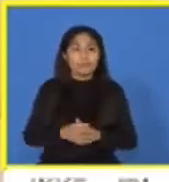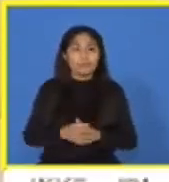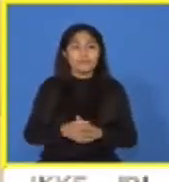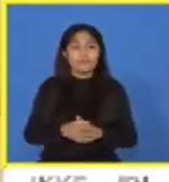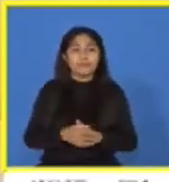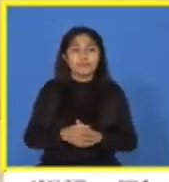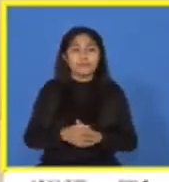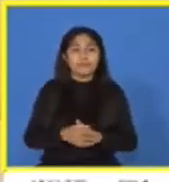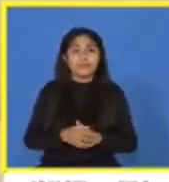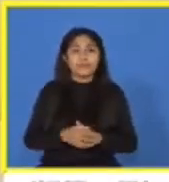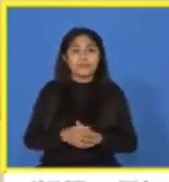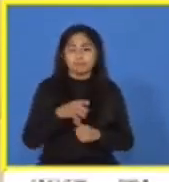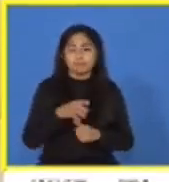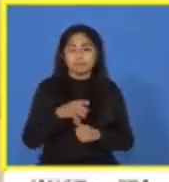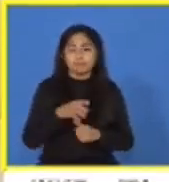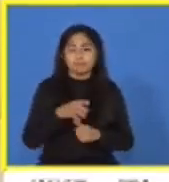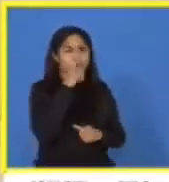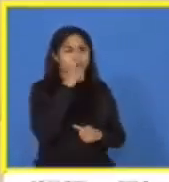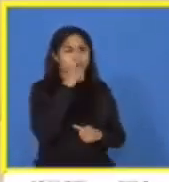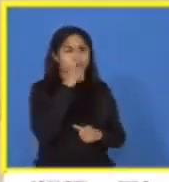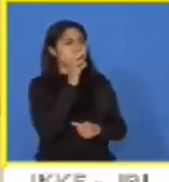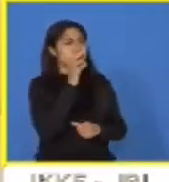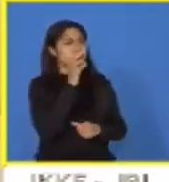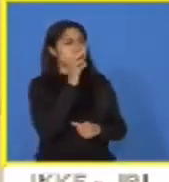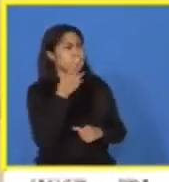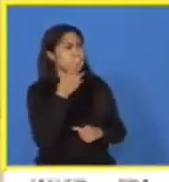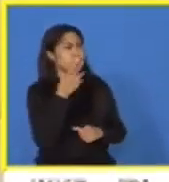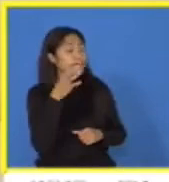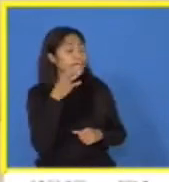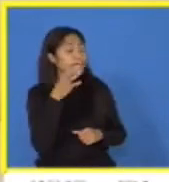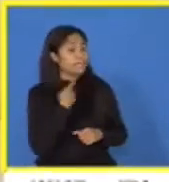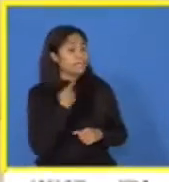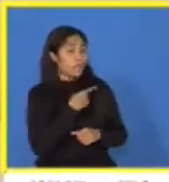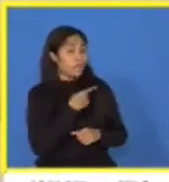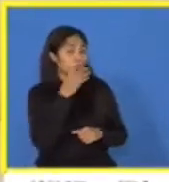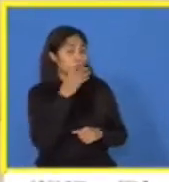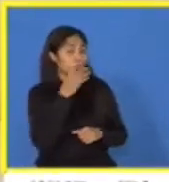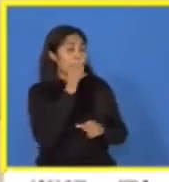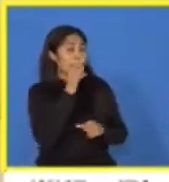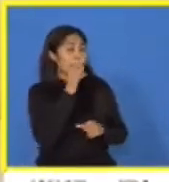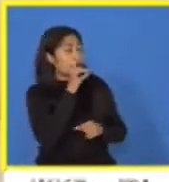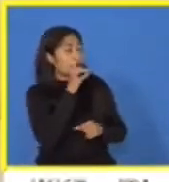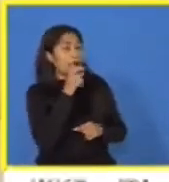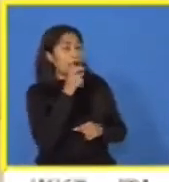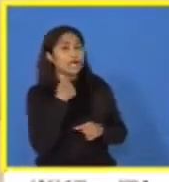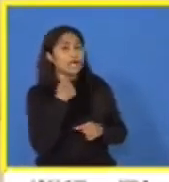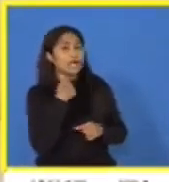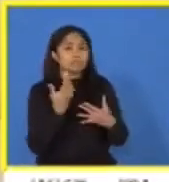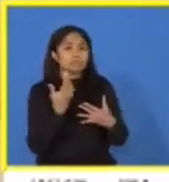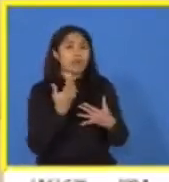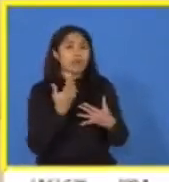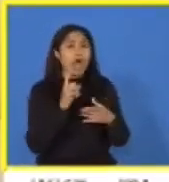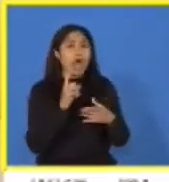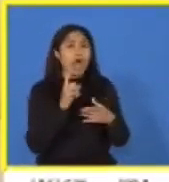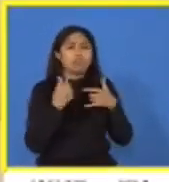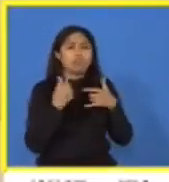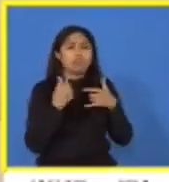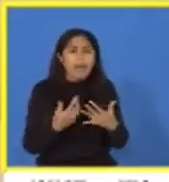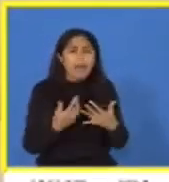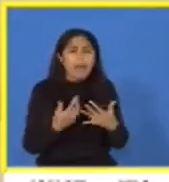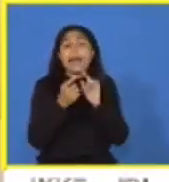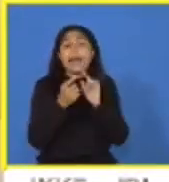kita tadi sudah berbicara. Kita sudah berbicara dengan Pak Filmon kaitan dengan promosi kesehatan. Kita sangat harapkan bahwa